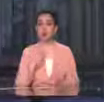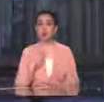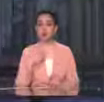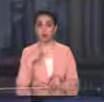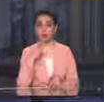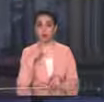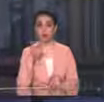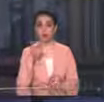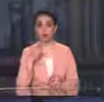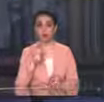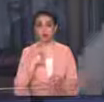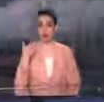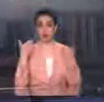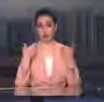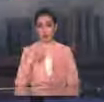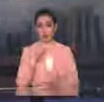нас судят